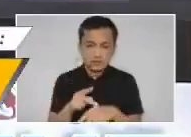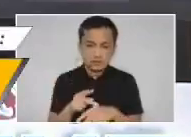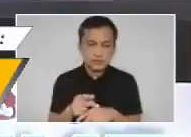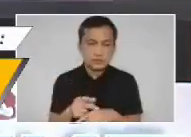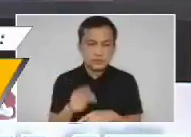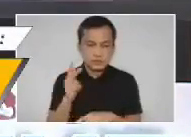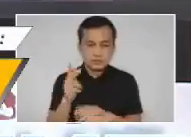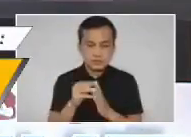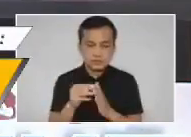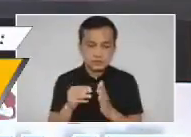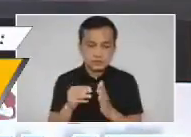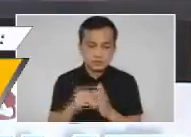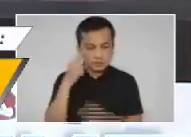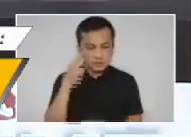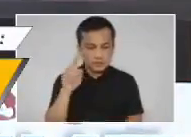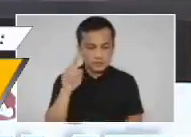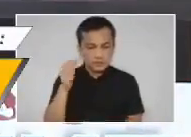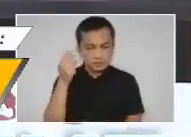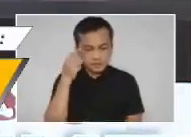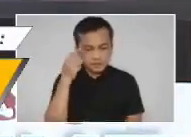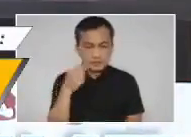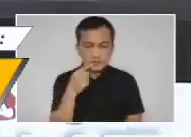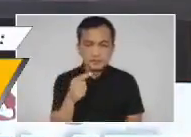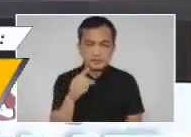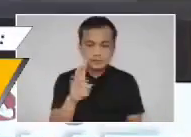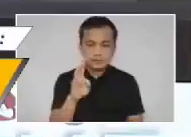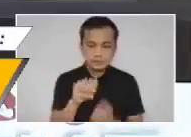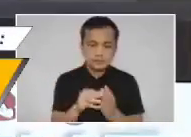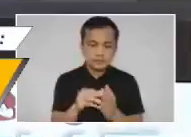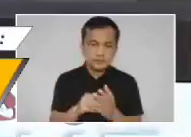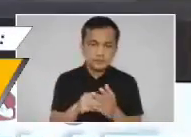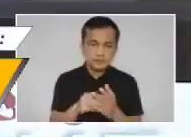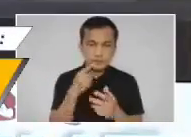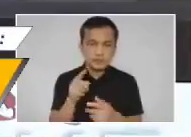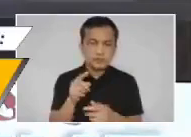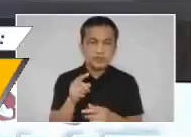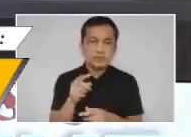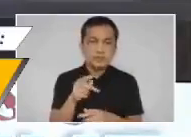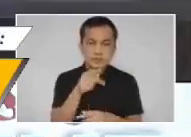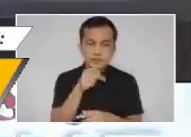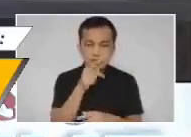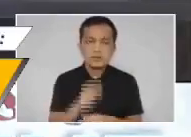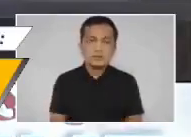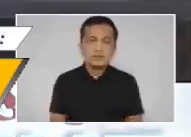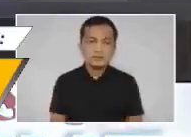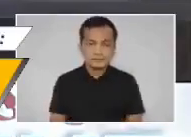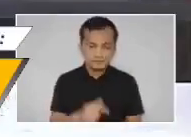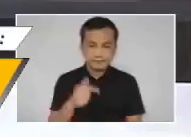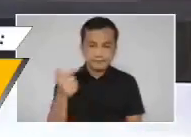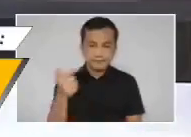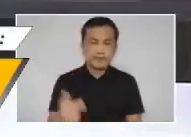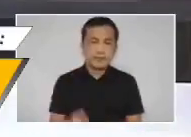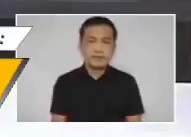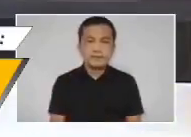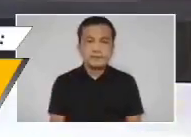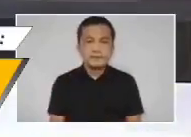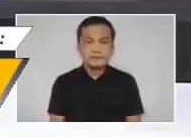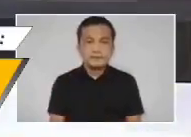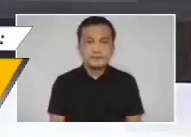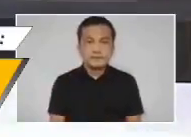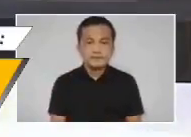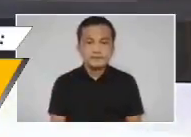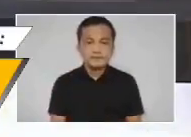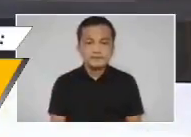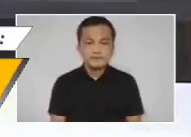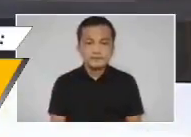most dominant, Dr. Solante? Ibig sabihin, ito yung kita na ngayon sa lahat ng mga patients